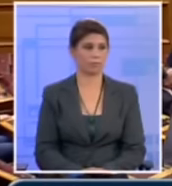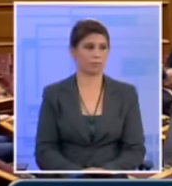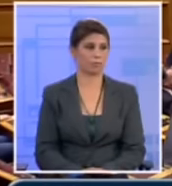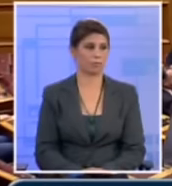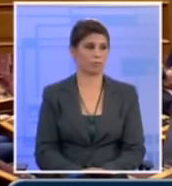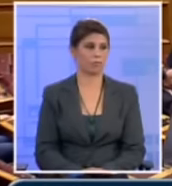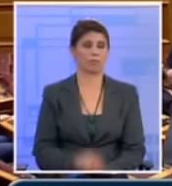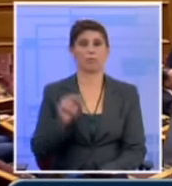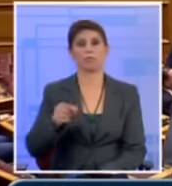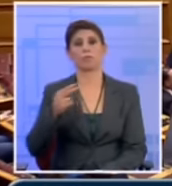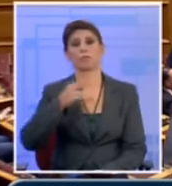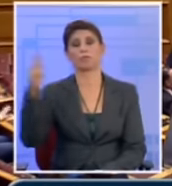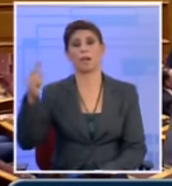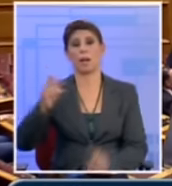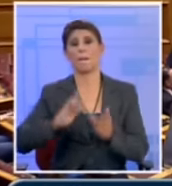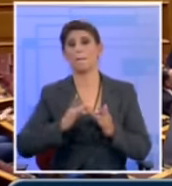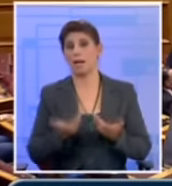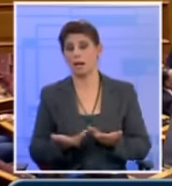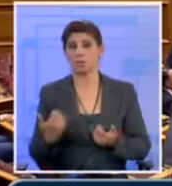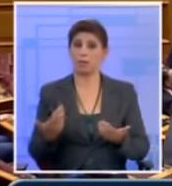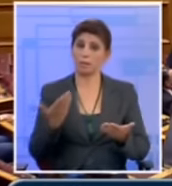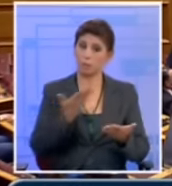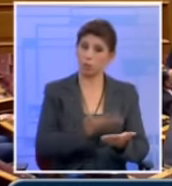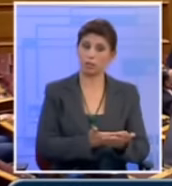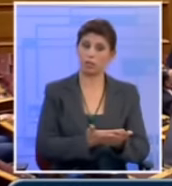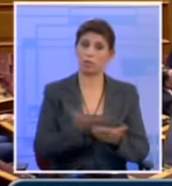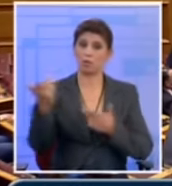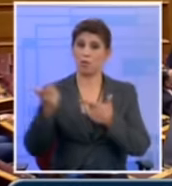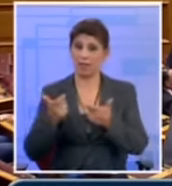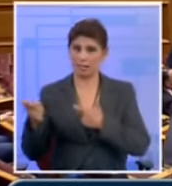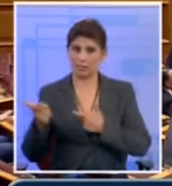ότι σε αυτό το περιβόητο email, το οποίο ήταν η πρότασή σας προς τους δανειστές,